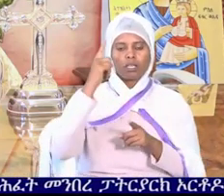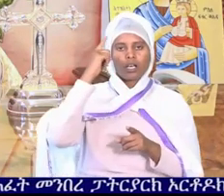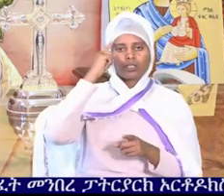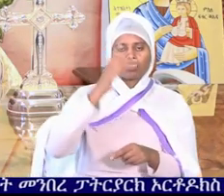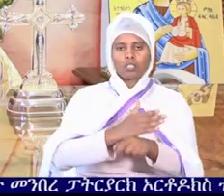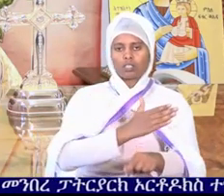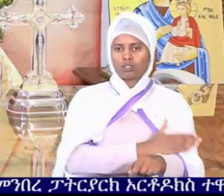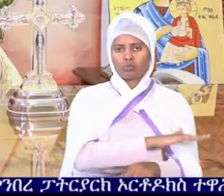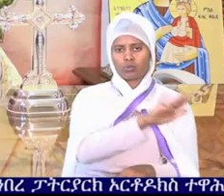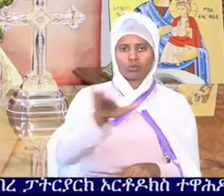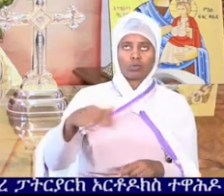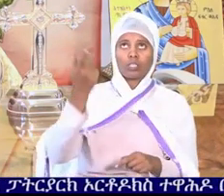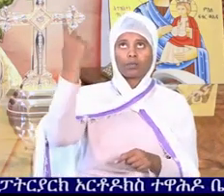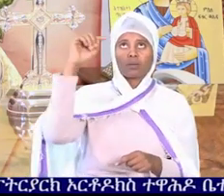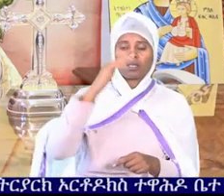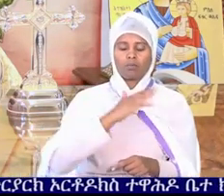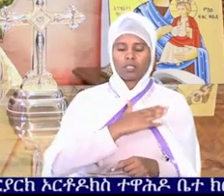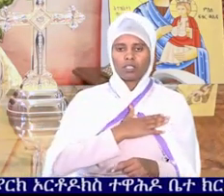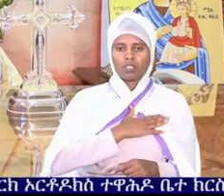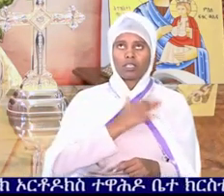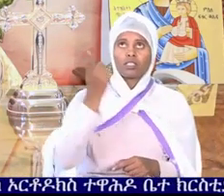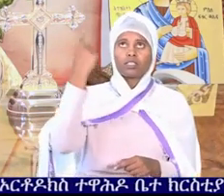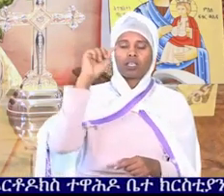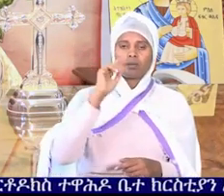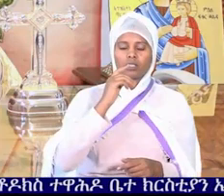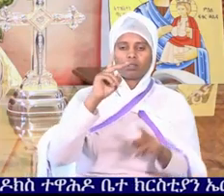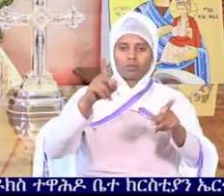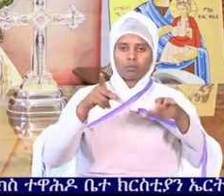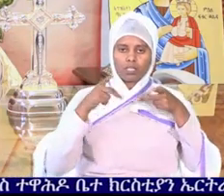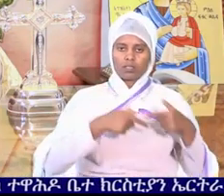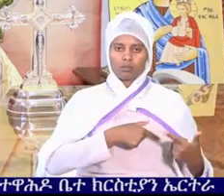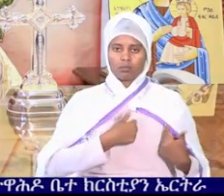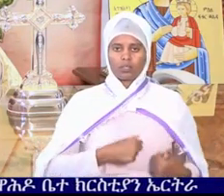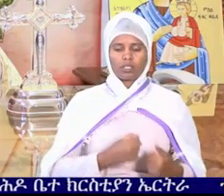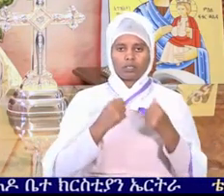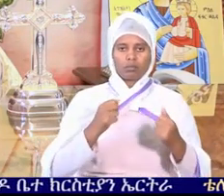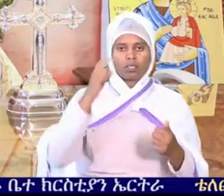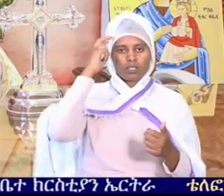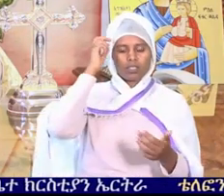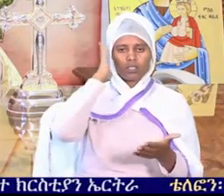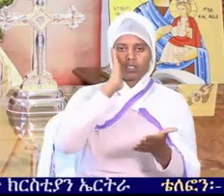ምስ እንብል ቅኒ ኩሉ ናብ ፈጣሪና እግዚኣብሔር ምምላስ ይግባእ።